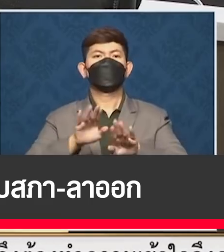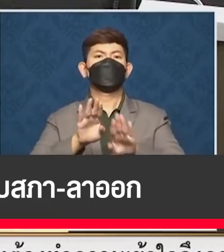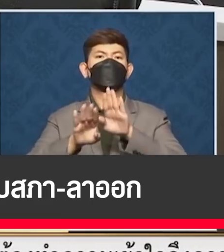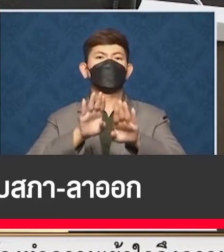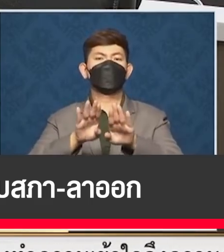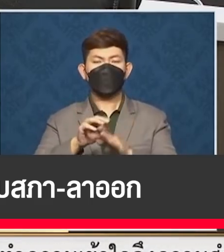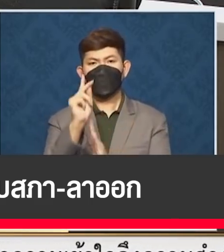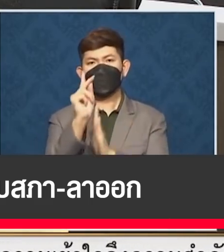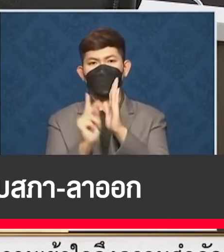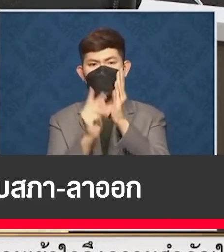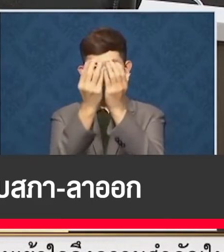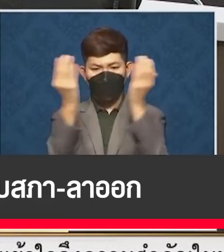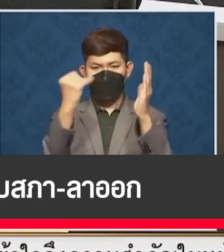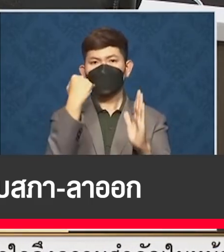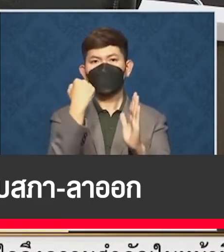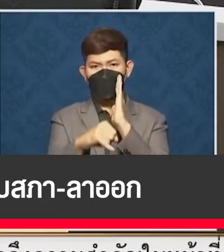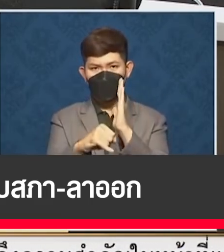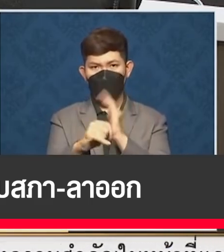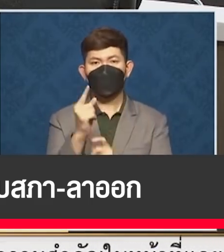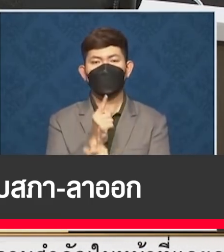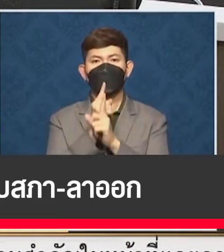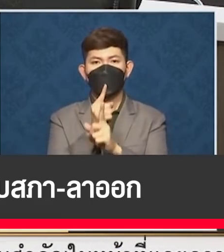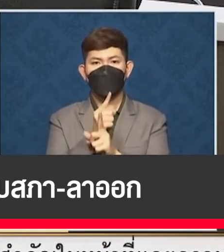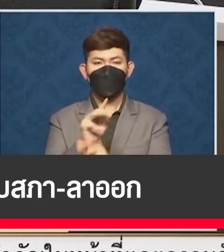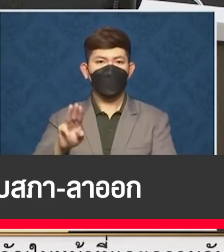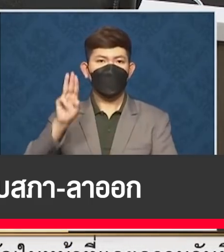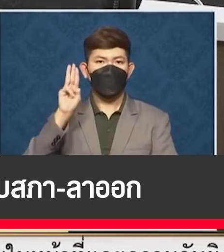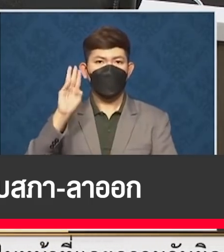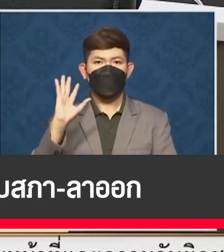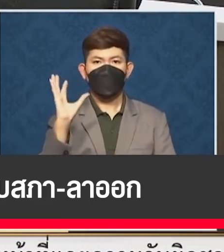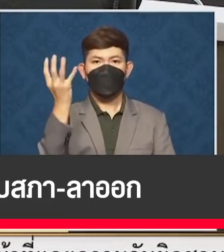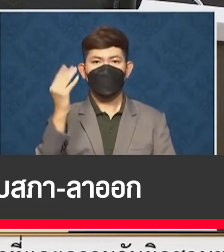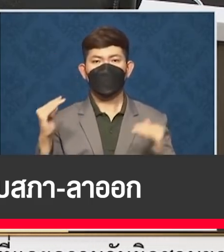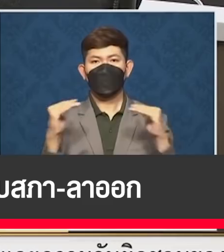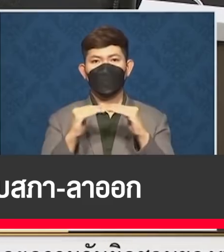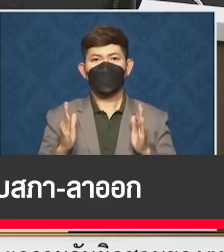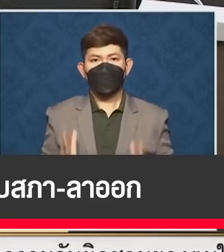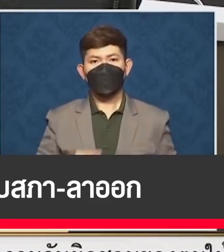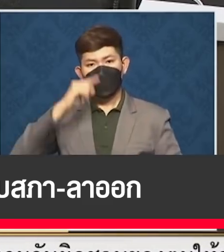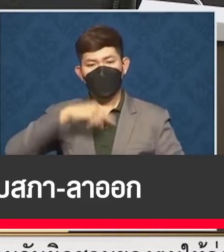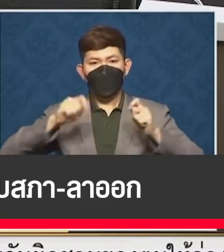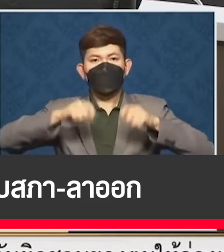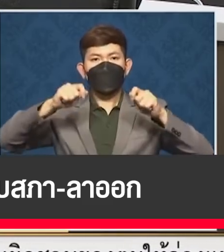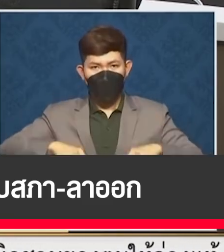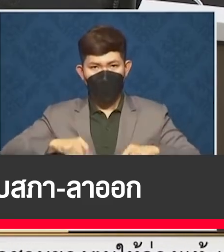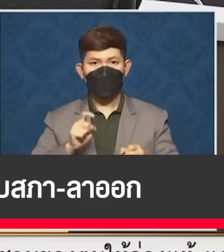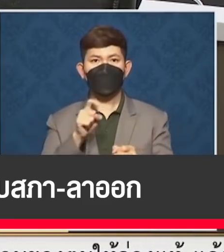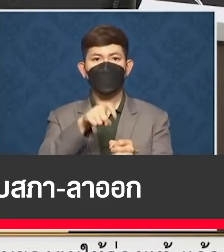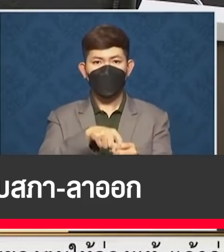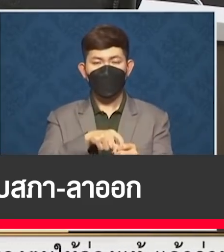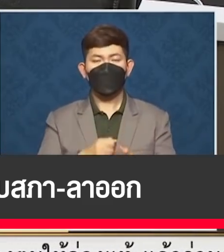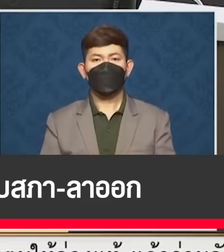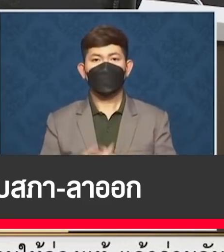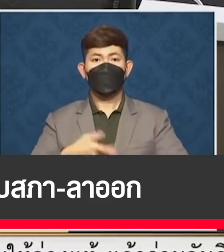อศาลมีคำวินิจฉัยสร้างบรรทัดฐานให้กับคดีเหล่านี้จึงเป็นการยัดเยียดคดีเพื่อปิดปากดังนั้นขอให้พลเอกประยุทธ์ห